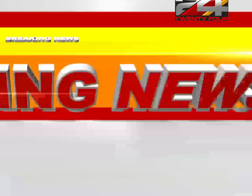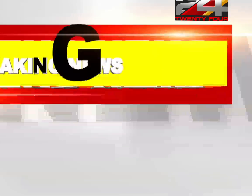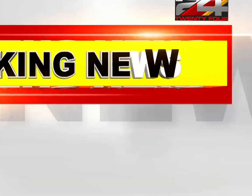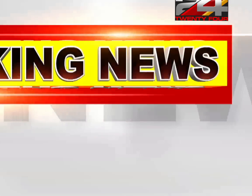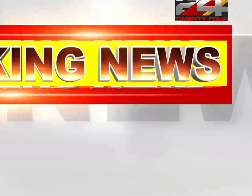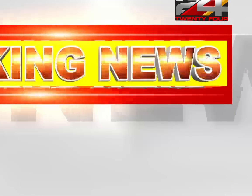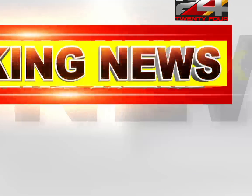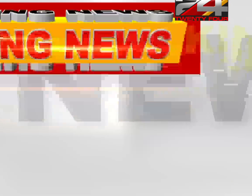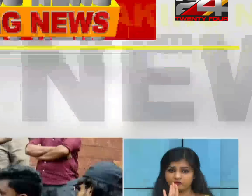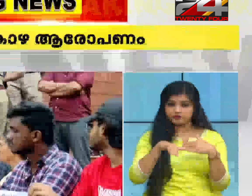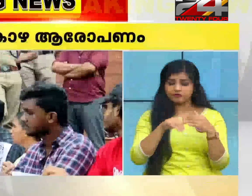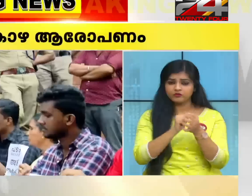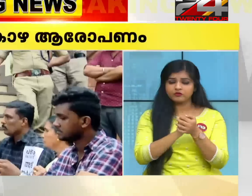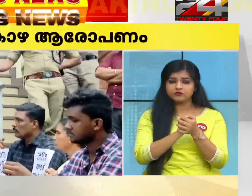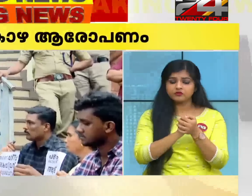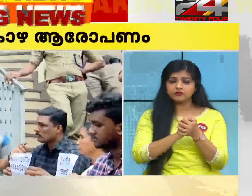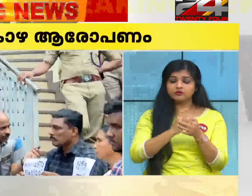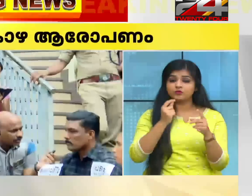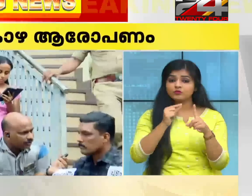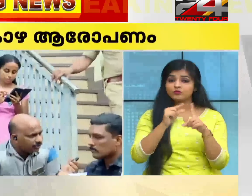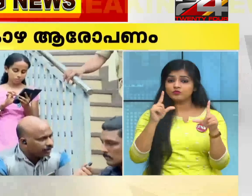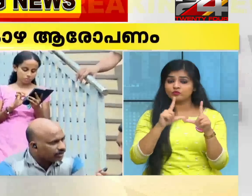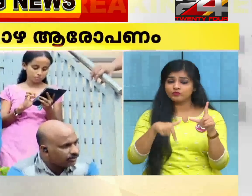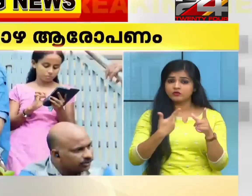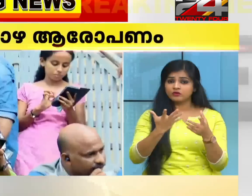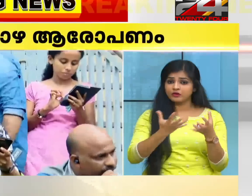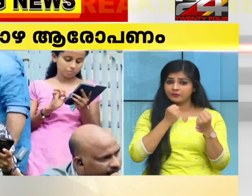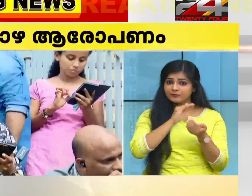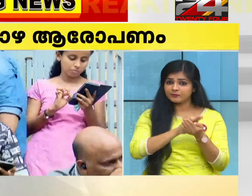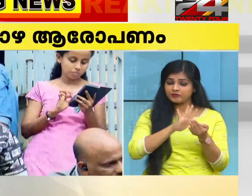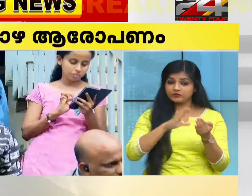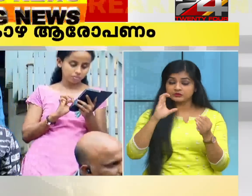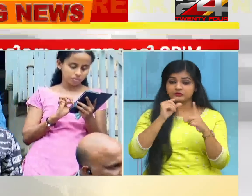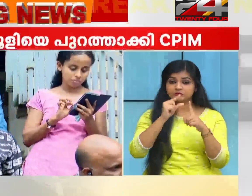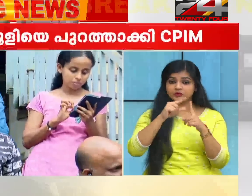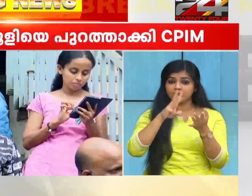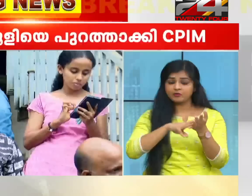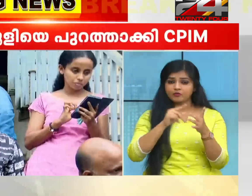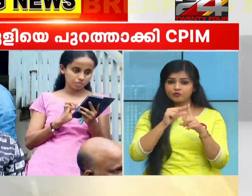ഉണ്ടാകുമല്ലോ. അത്തരത്തിൽ തെളിവുകളൊക്കെ കണ്ടെത്തിന്റെ അടിസ്ഥാനത്തിലാണോ CPIM നടപടി?